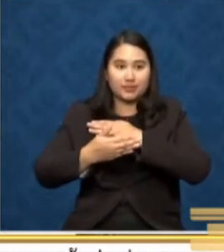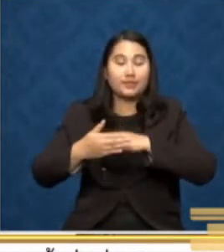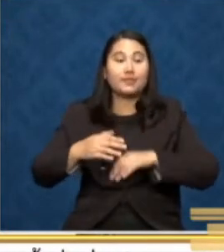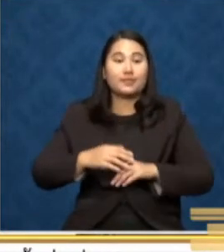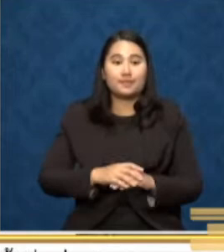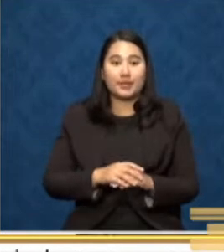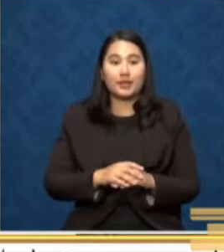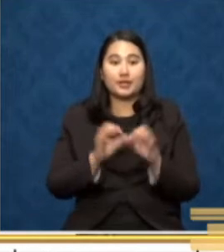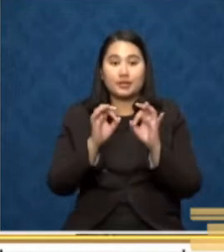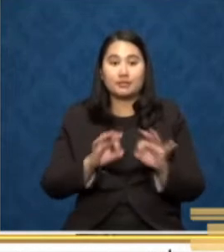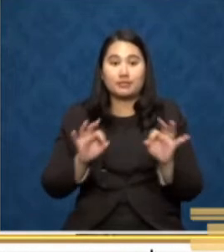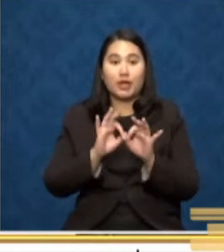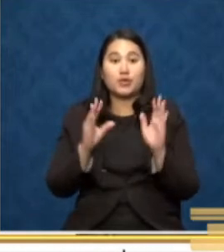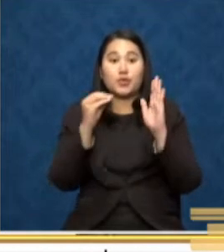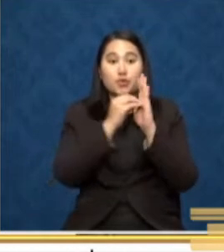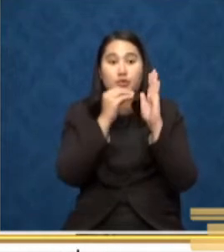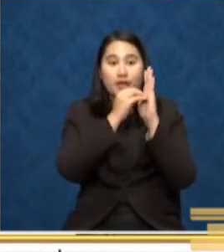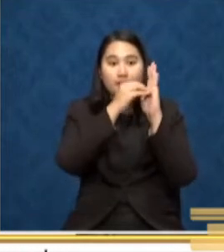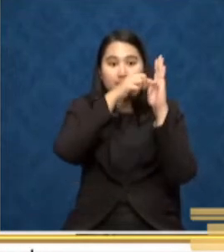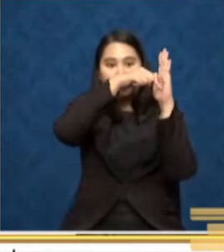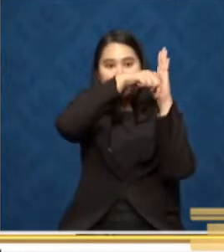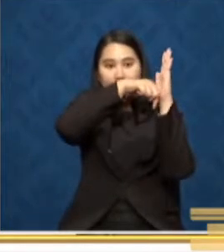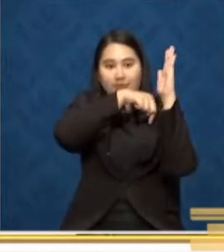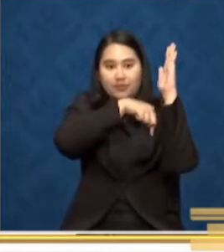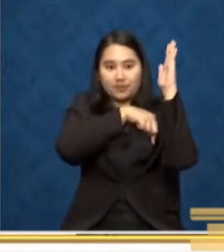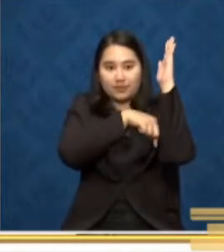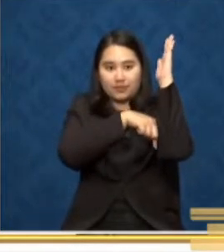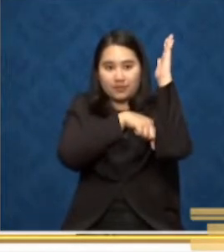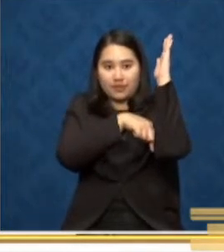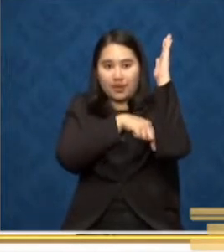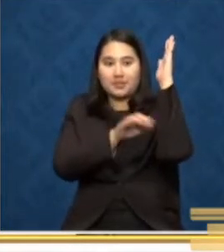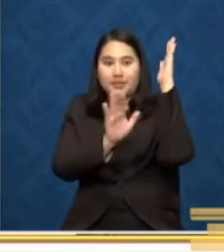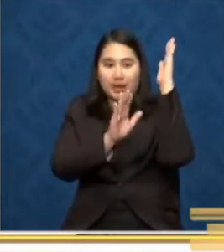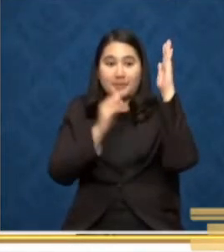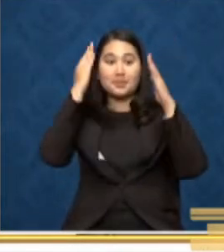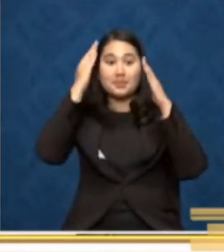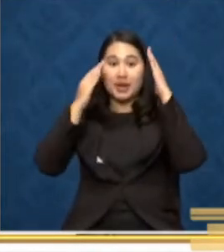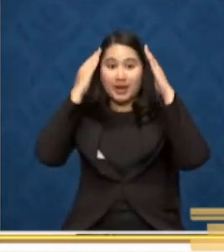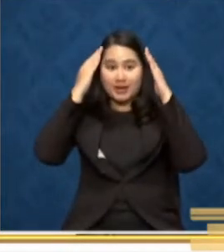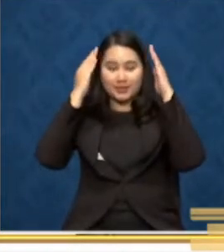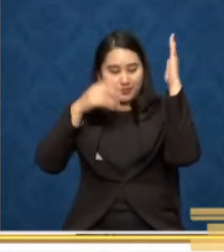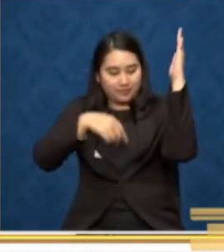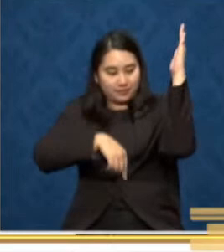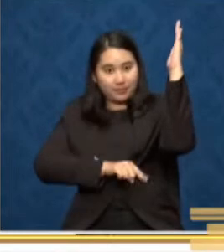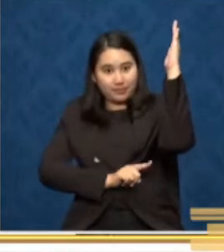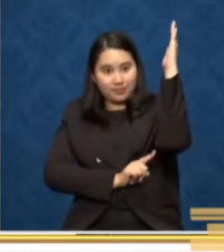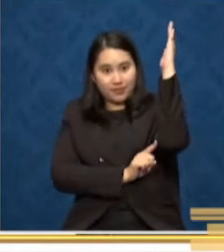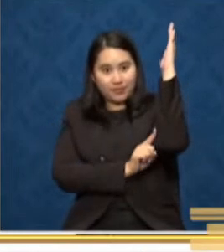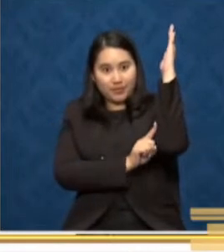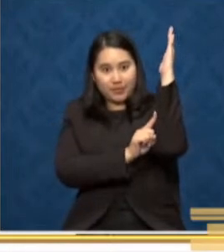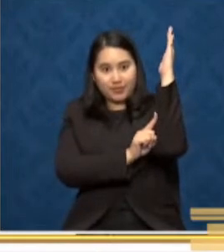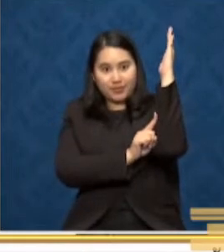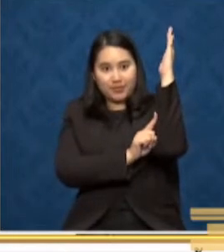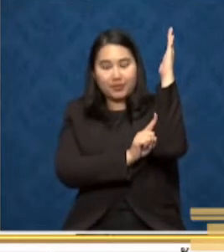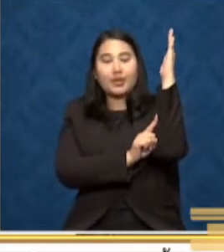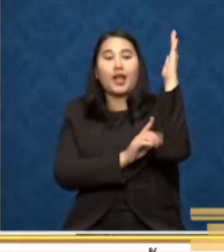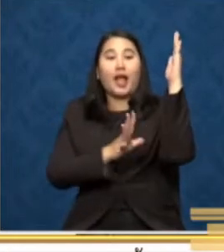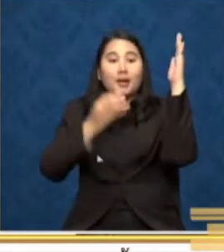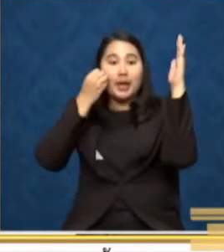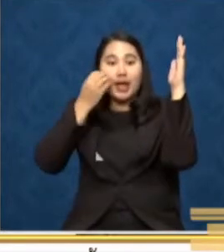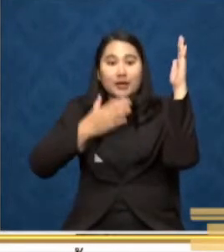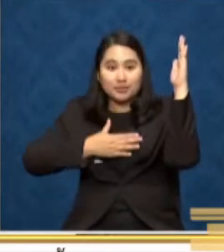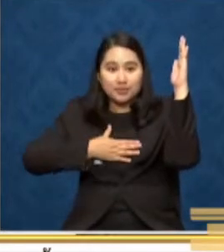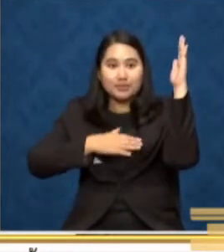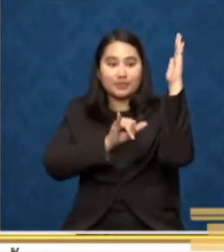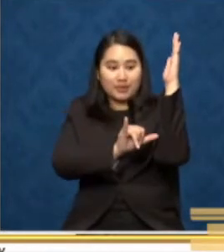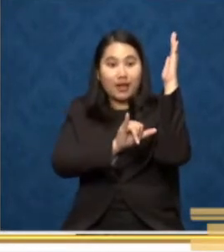ช่แค่เราจะต้องมองว่าจากกรุงเทพลงไปฮะวันนี้จะต้องดึงนักท่องเที่ยวจากมาเลเซียขึ้นมาฮะและพื้นที่บ้านผมนะครับเป็นพื้นที่จังหวัดยะล